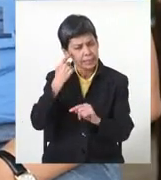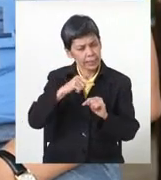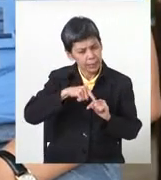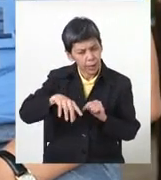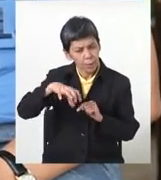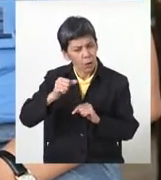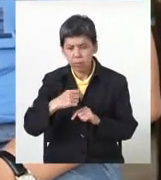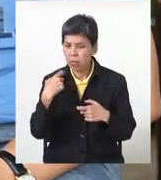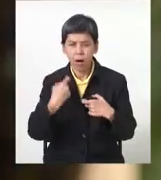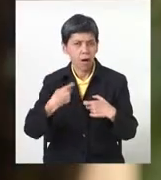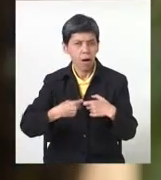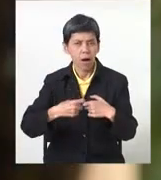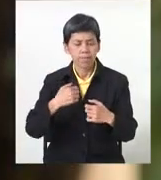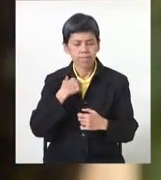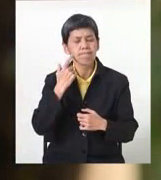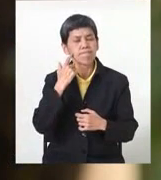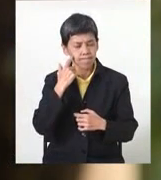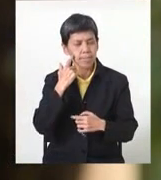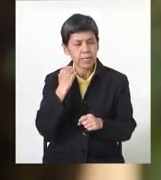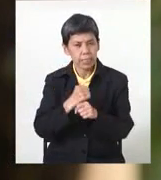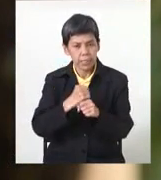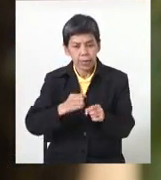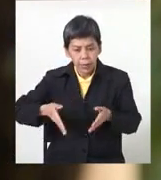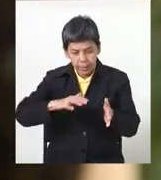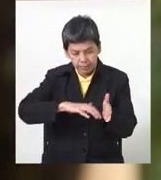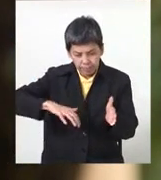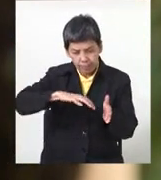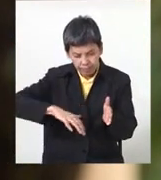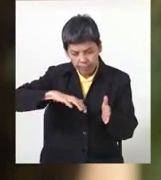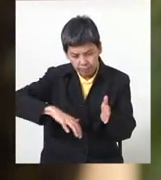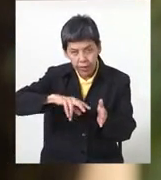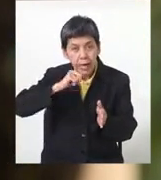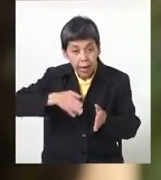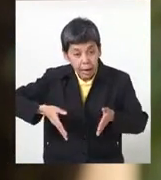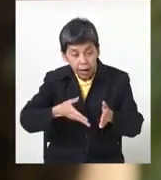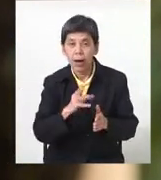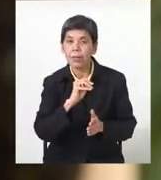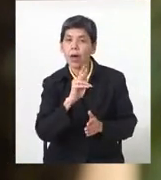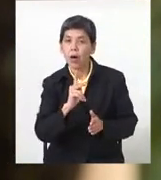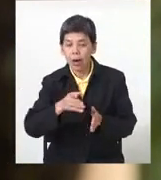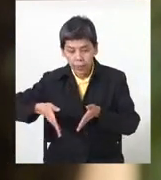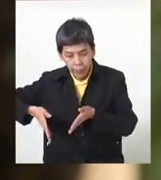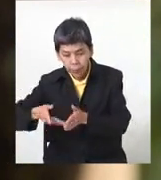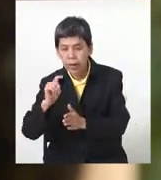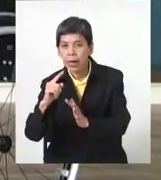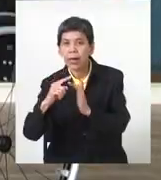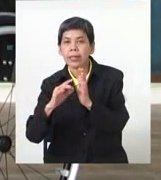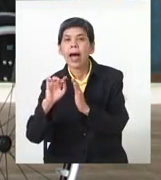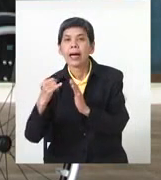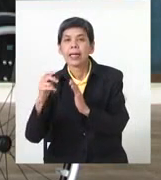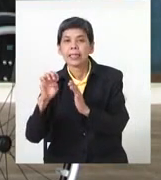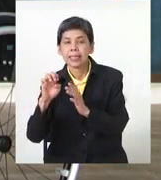เนี่ยในการที่จะเข้าเมืองหลวงเนี่ยยังไม่สะดวกครับก็ดำริให้ขุดครองเชื่อมอระหว่างแม่น้ำแม่กองกับแม่น้ำท่า